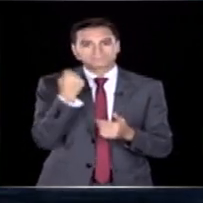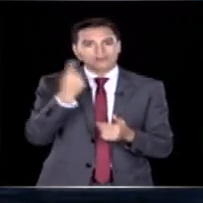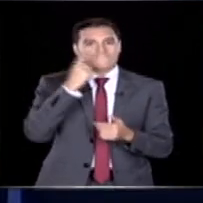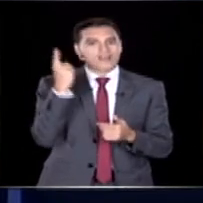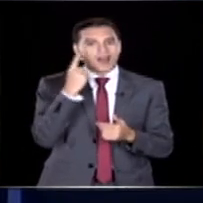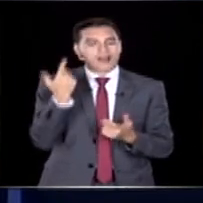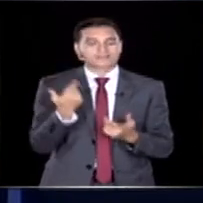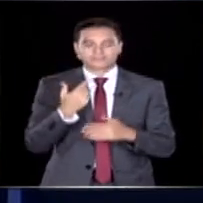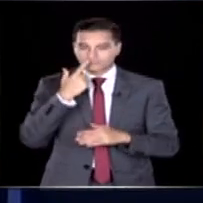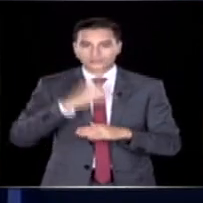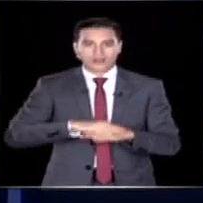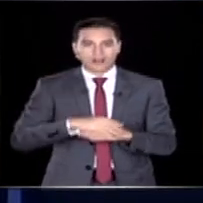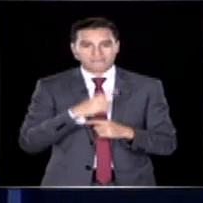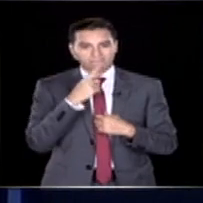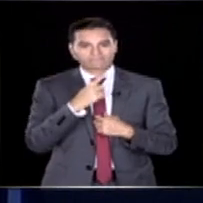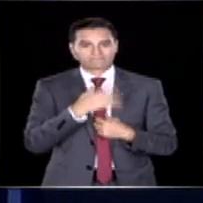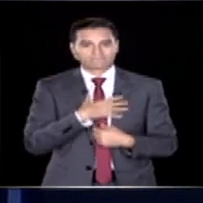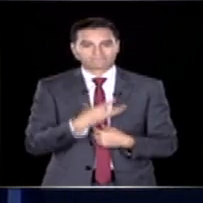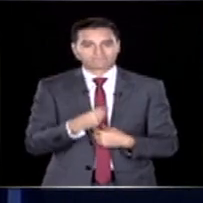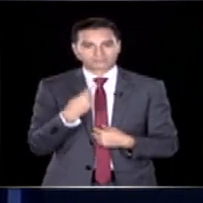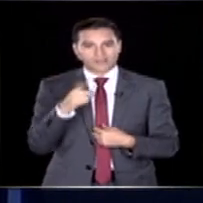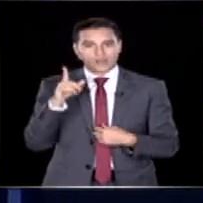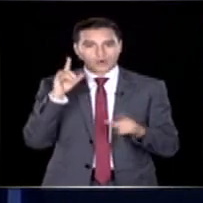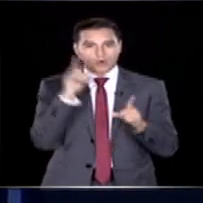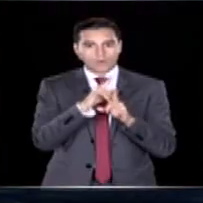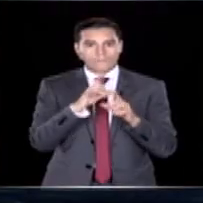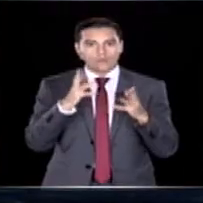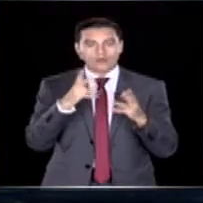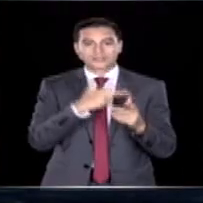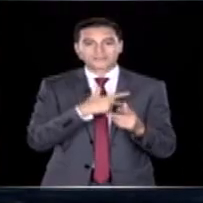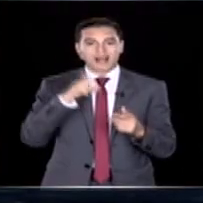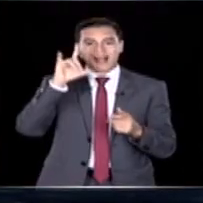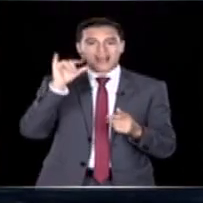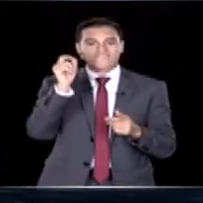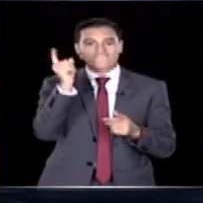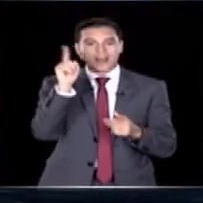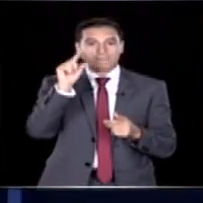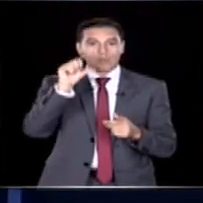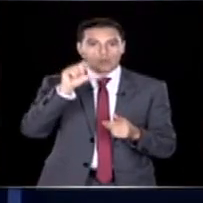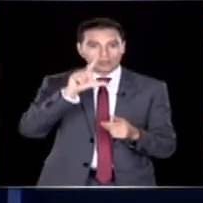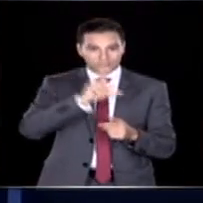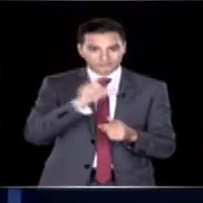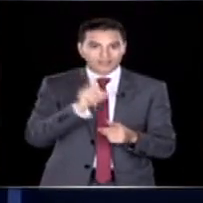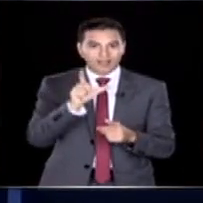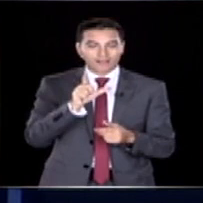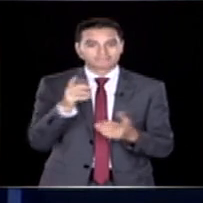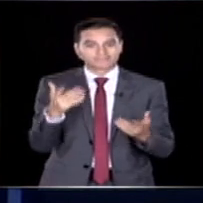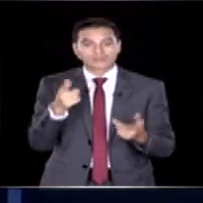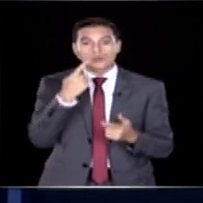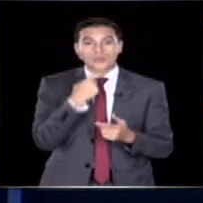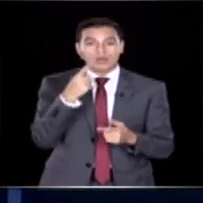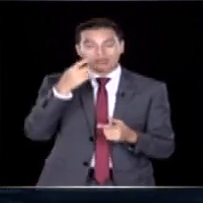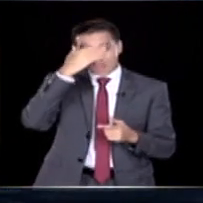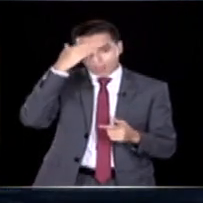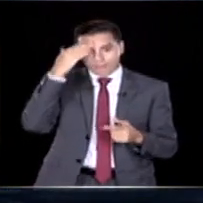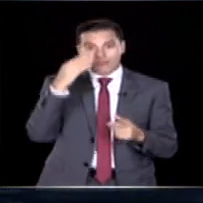كويس محترم صح؟ صح. بتشجع ليفربول طبعا، جميل جدا. انت كمان متفوق في الرياضة،